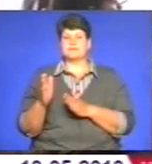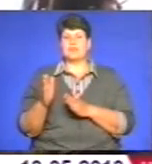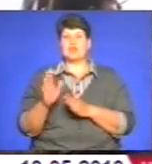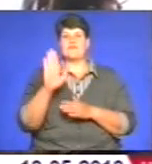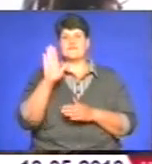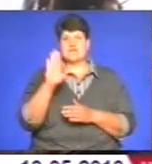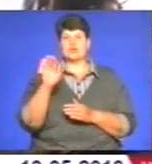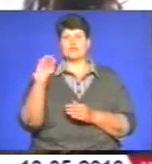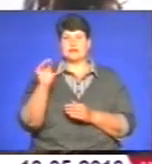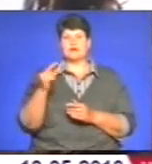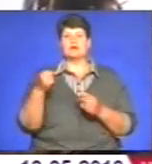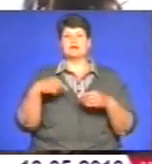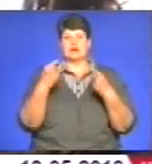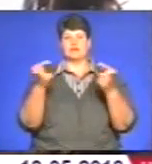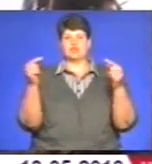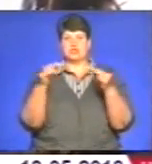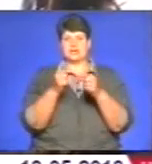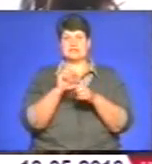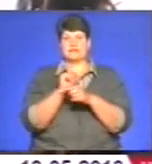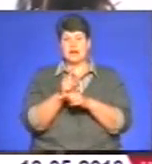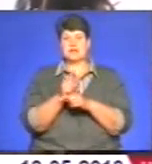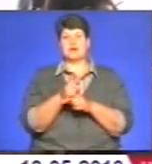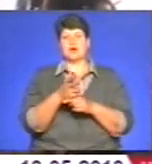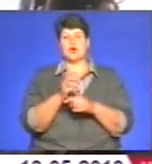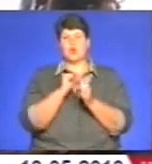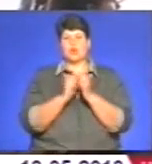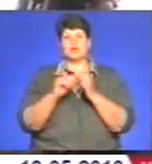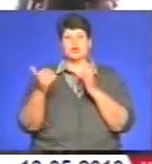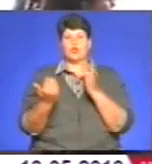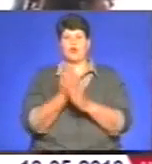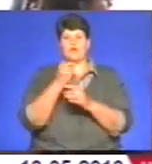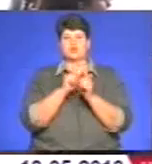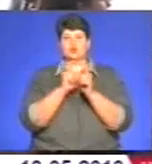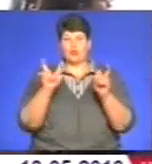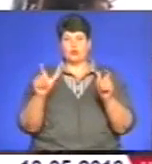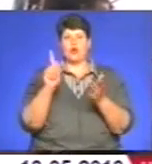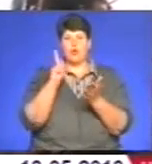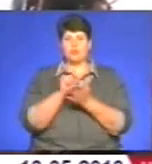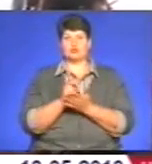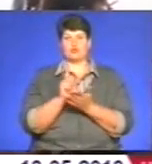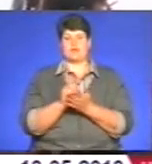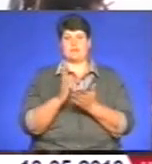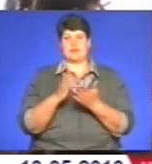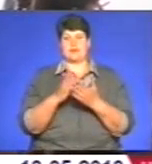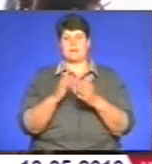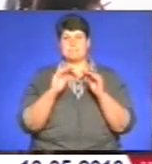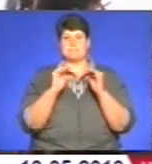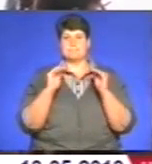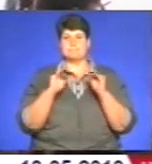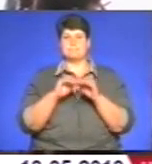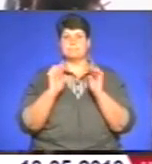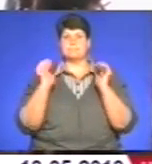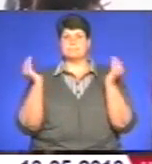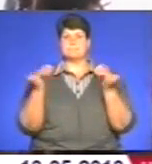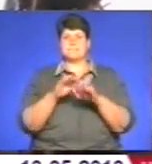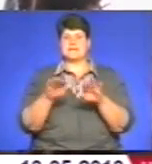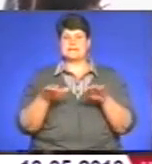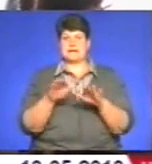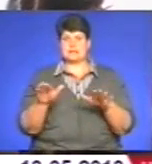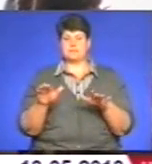поставив чіткі завдання, що кожна нова школа, яка будується, обов'язково з плавательним басейном, стадіончиками,